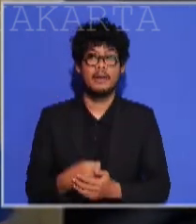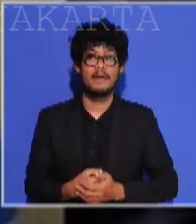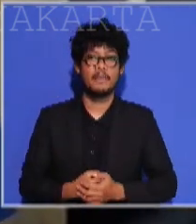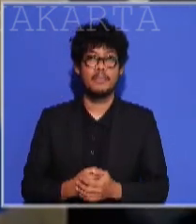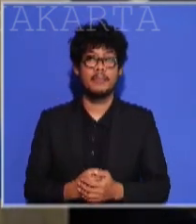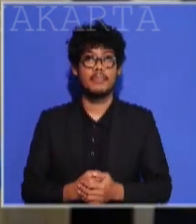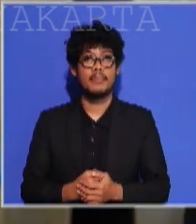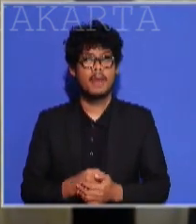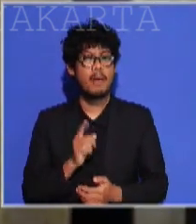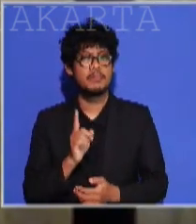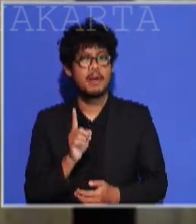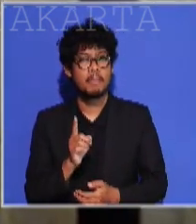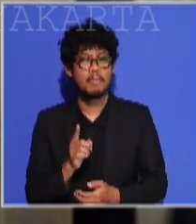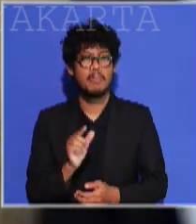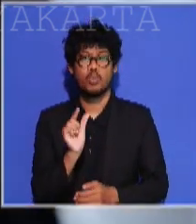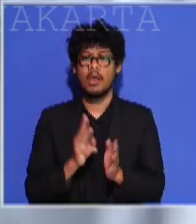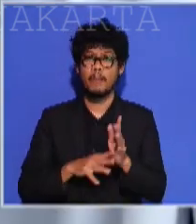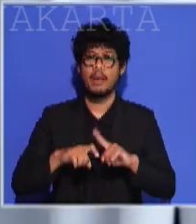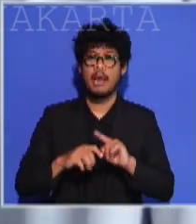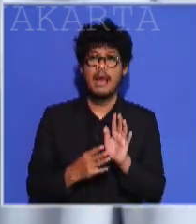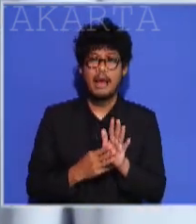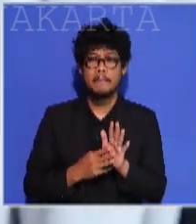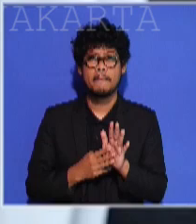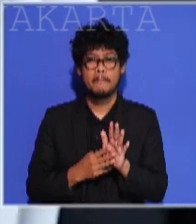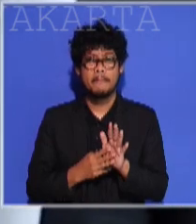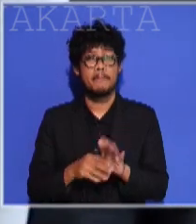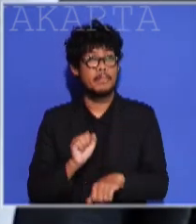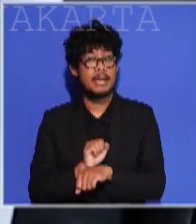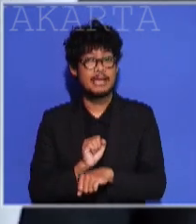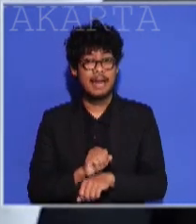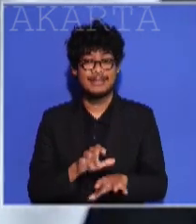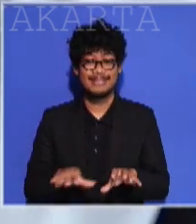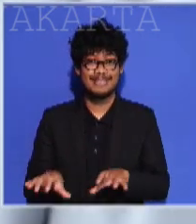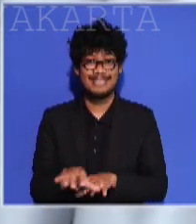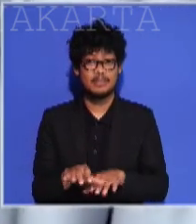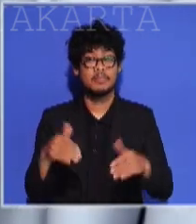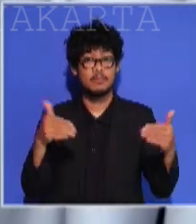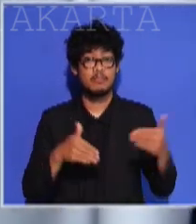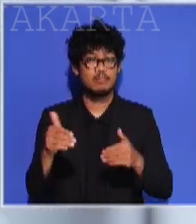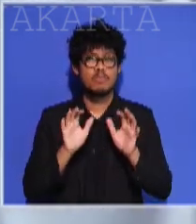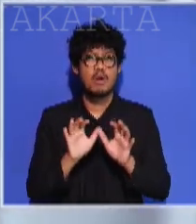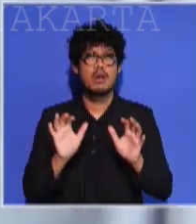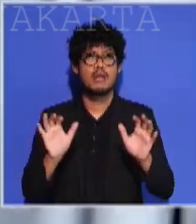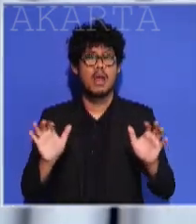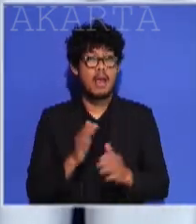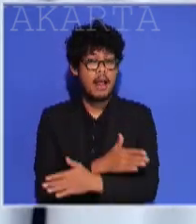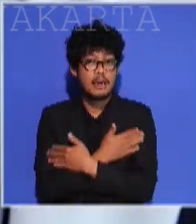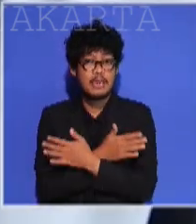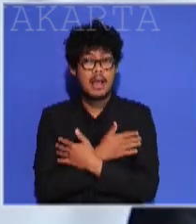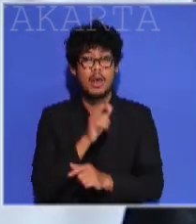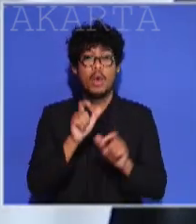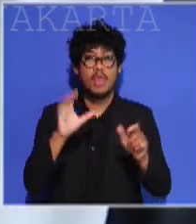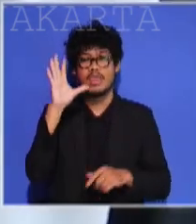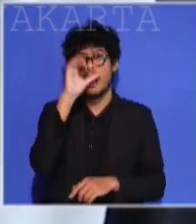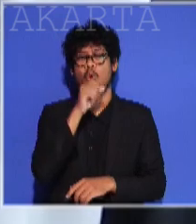pastinya kayak kami UMKM juga ya, kerja juga sebagai ini jadi lebih rame. Banda Acehnya lebih ditahu